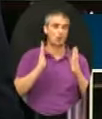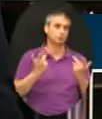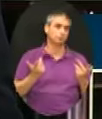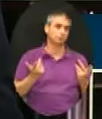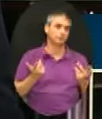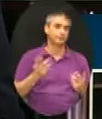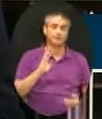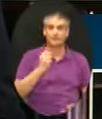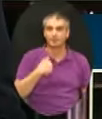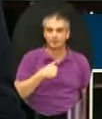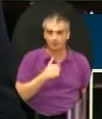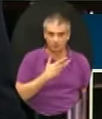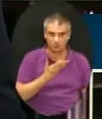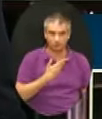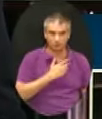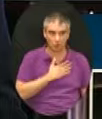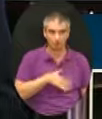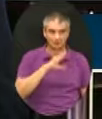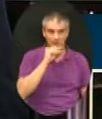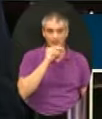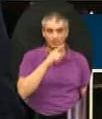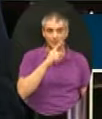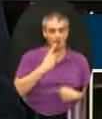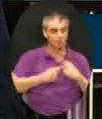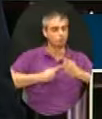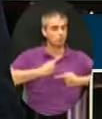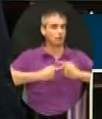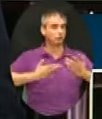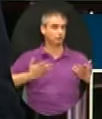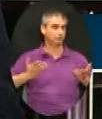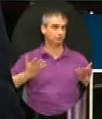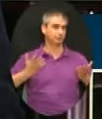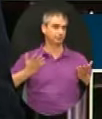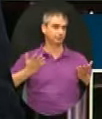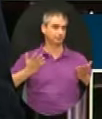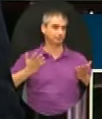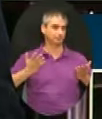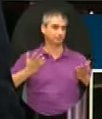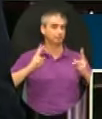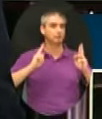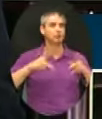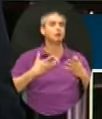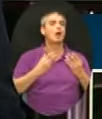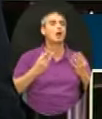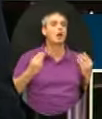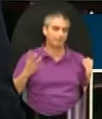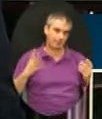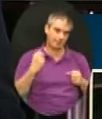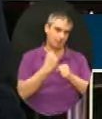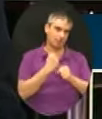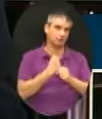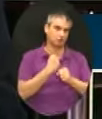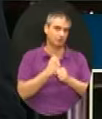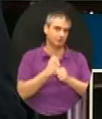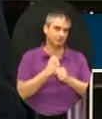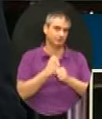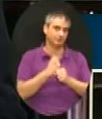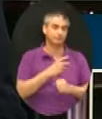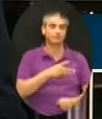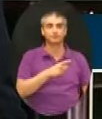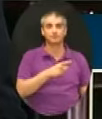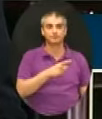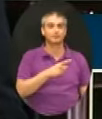ואנחנו, אם אנחנו רוצים לדבר על מורשת, בעצם יש הרבה מה לעשות